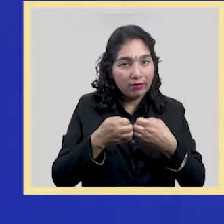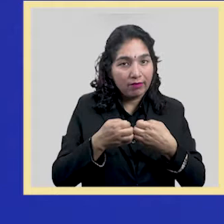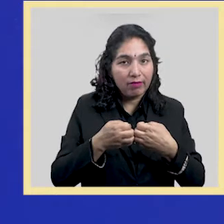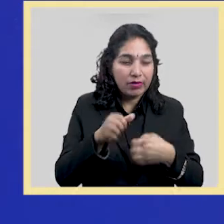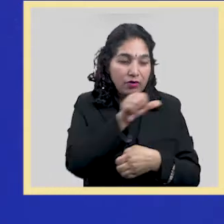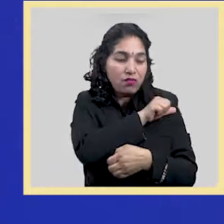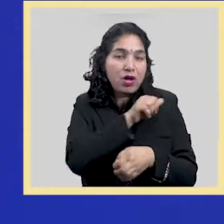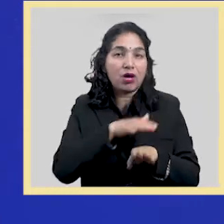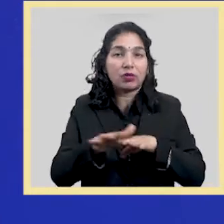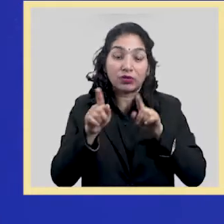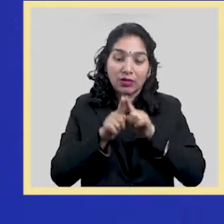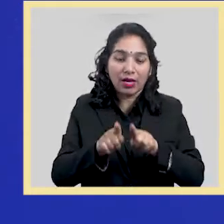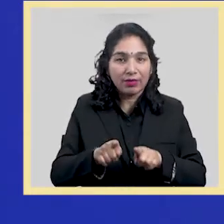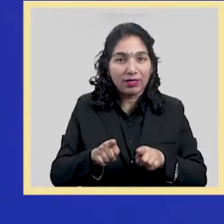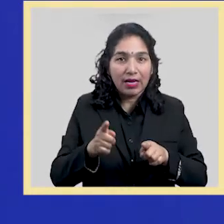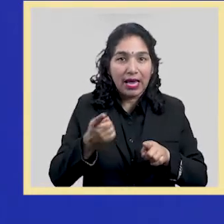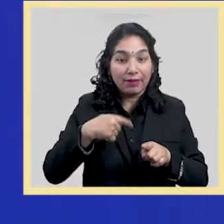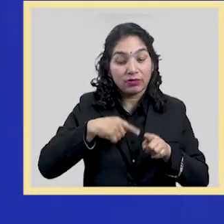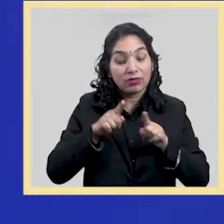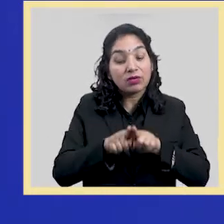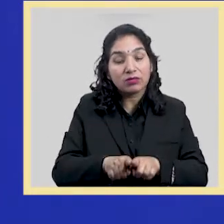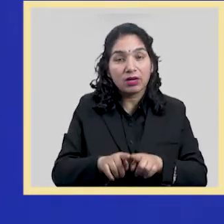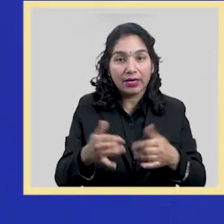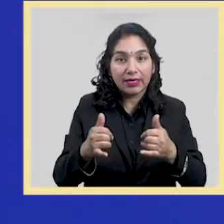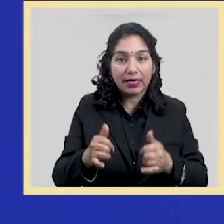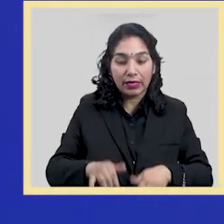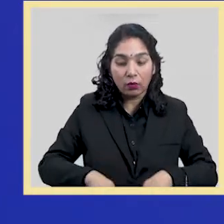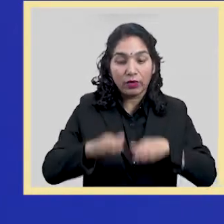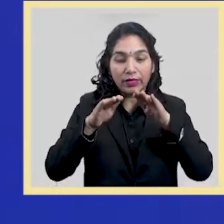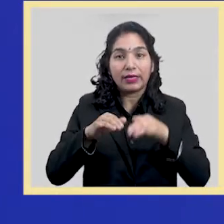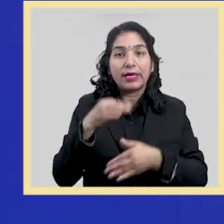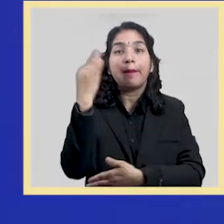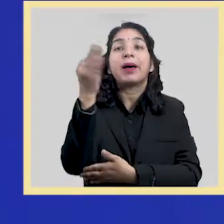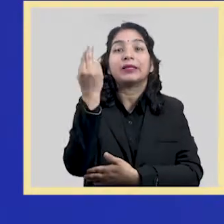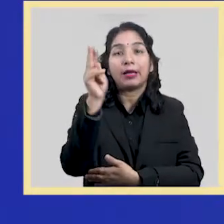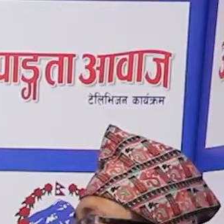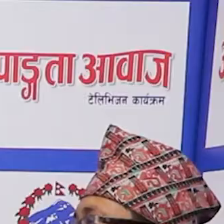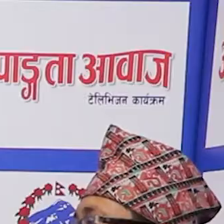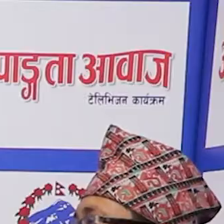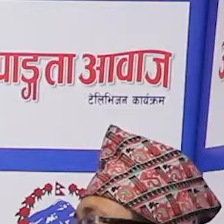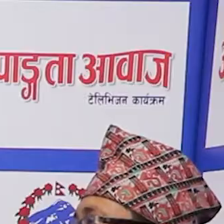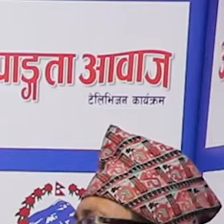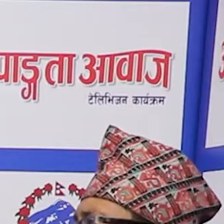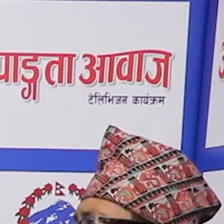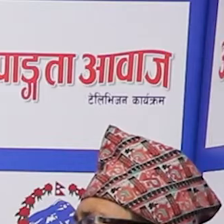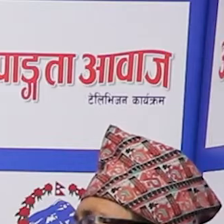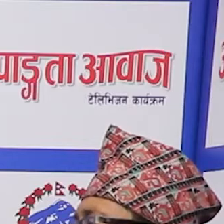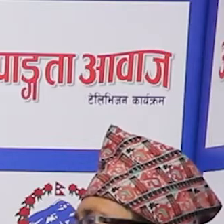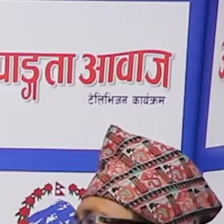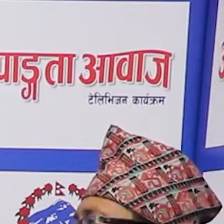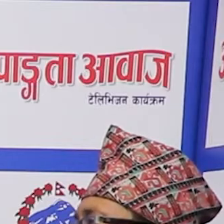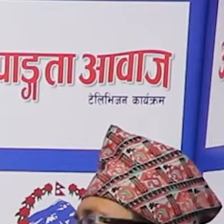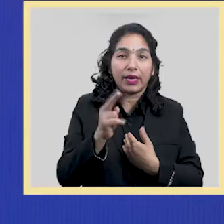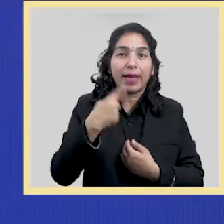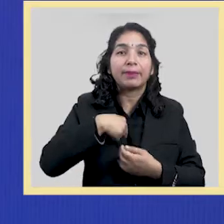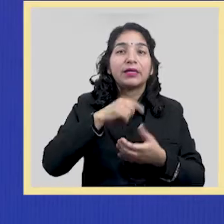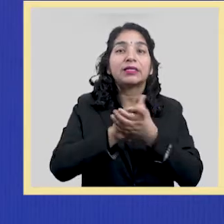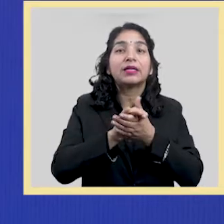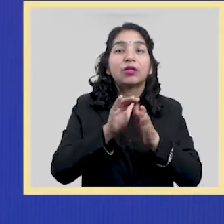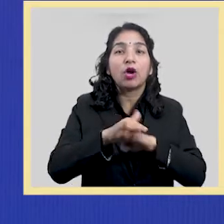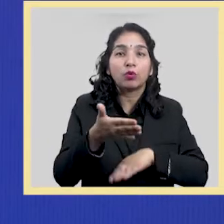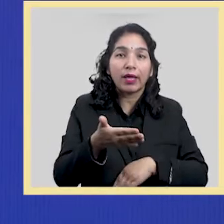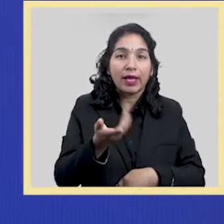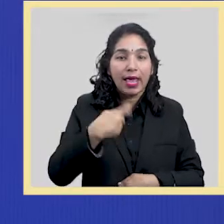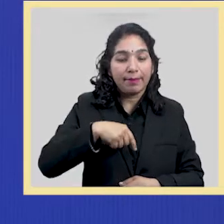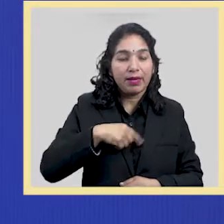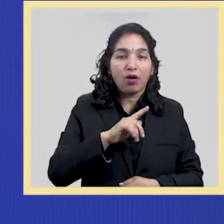यहाँ उहाँहरूसँग हाम्रो सङ्गत हामीसँग सँगै खेल्ने सँगै हुर्किने वातावरण पनि थियो र यो अपाङ्गता भएका चाहिँ हाम्रो